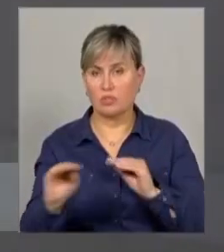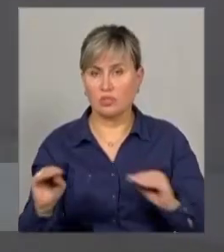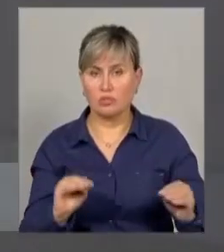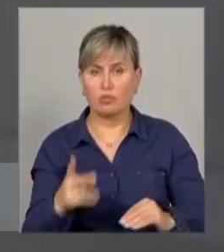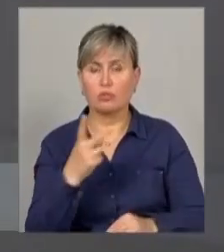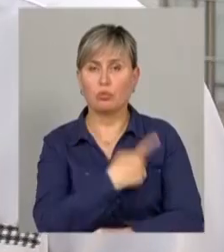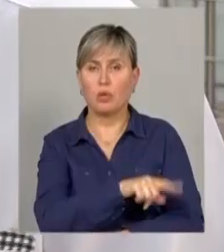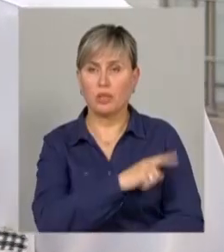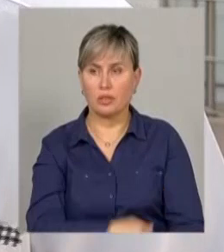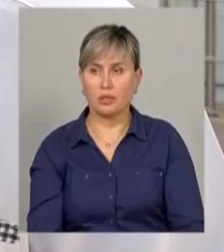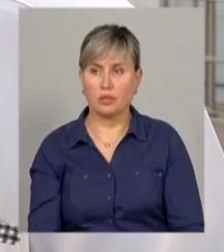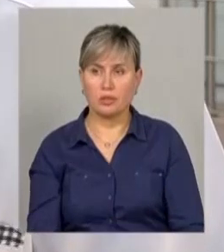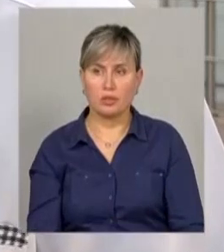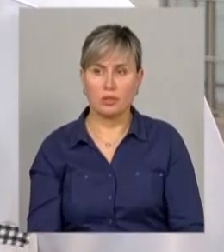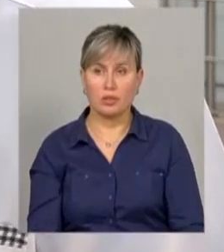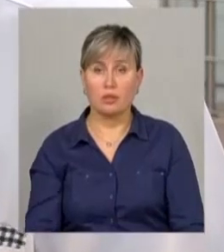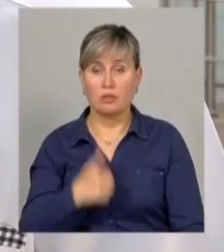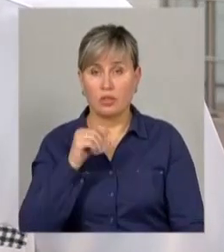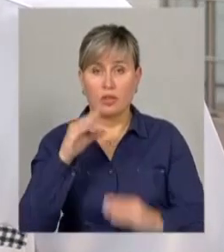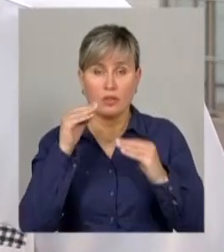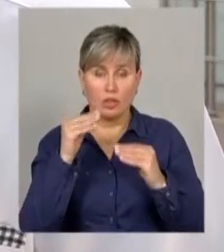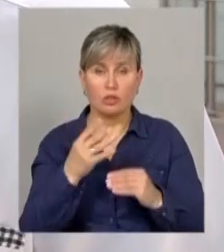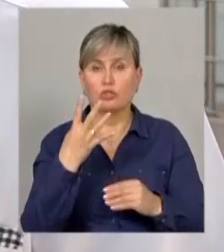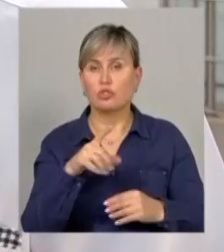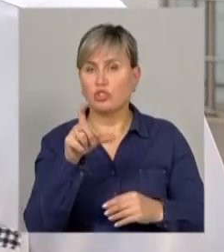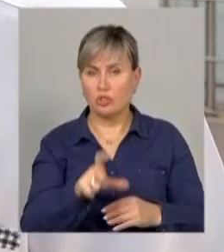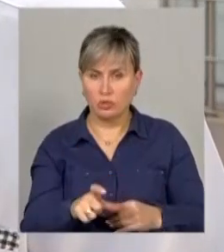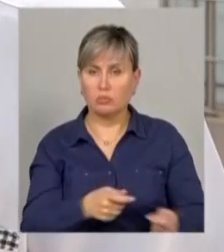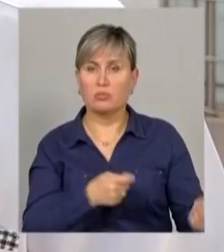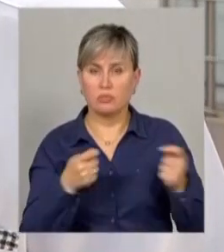двух больницах. Вчера вечером доставлены четверо пострадавших